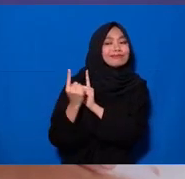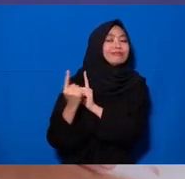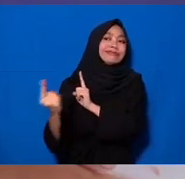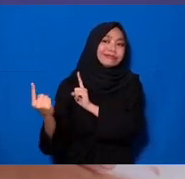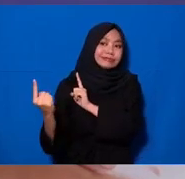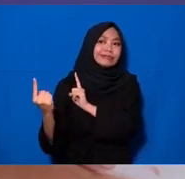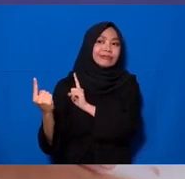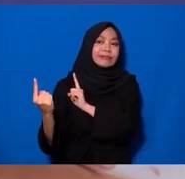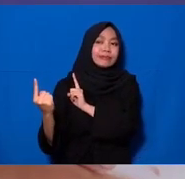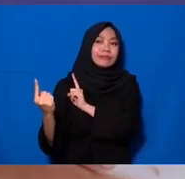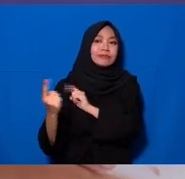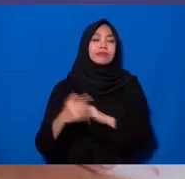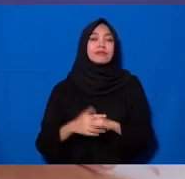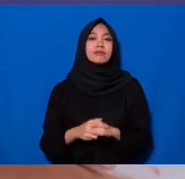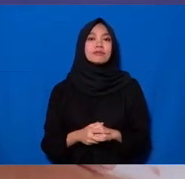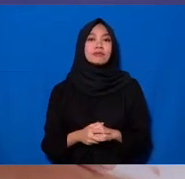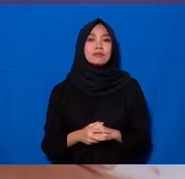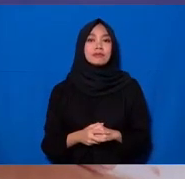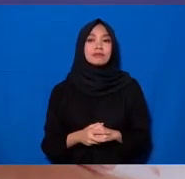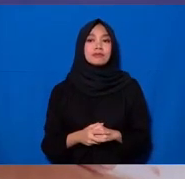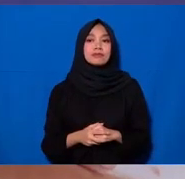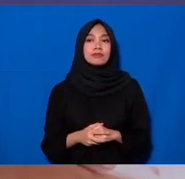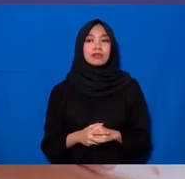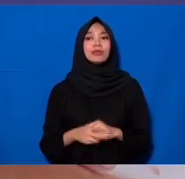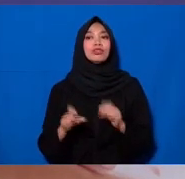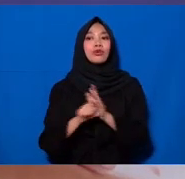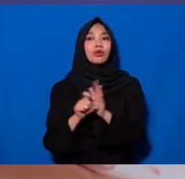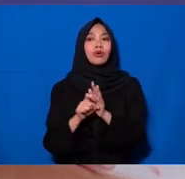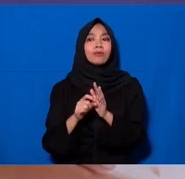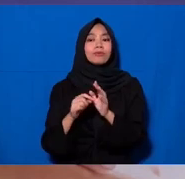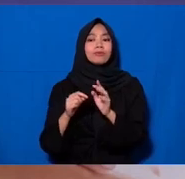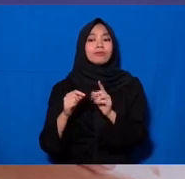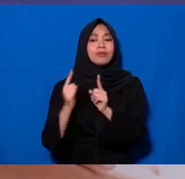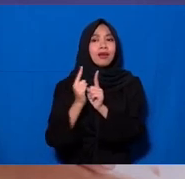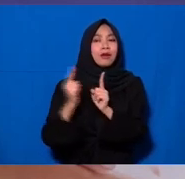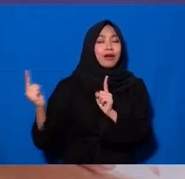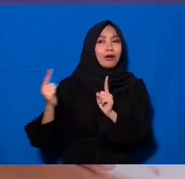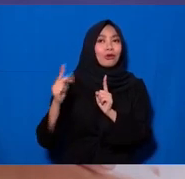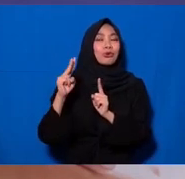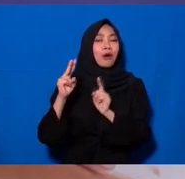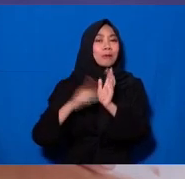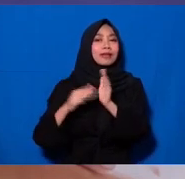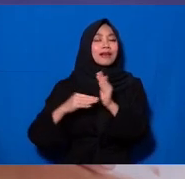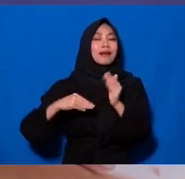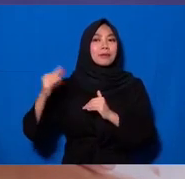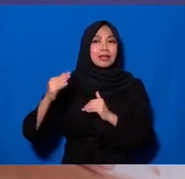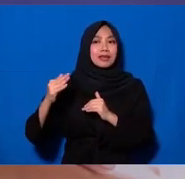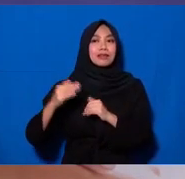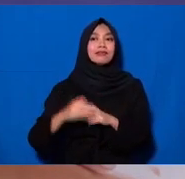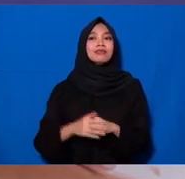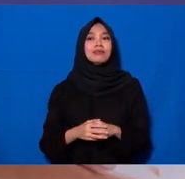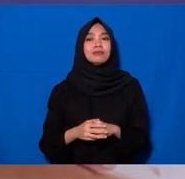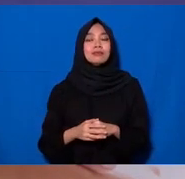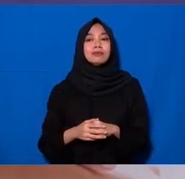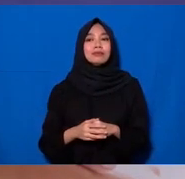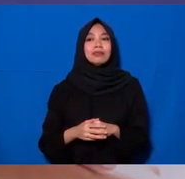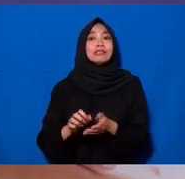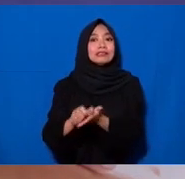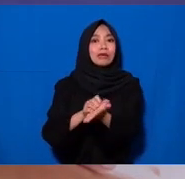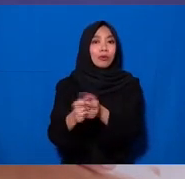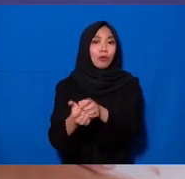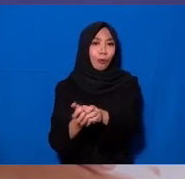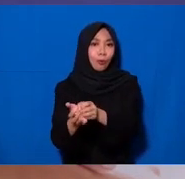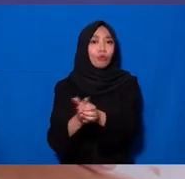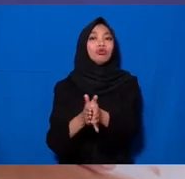siapapun, lebih dari 2 meter. Biasakan mencuci tangan dengan menggunakan